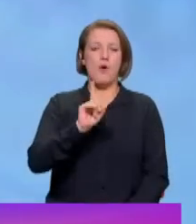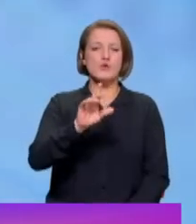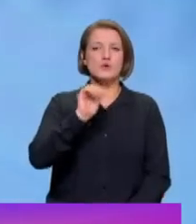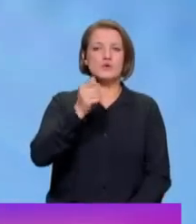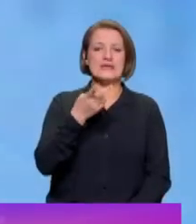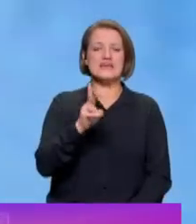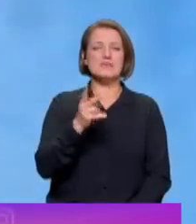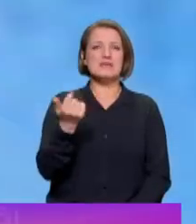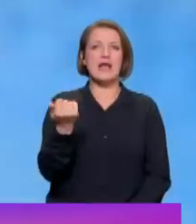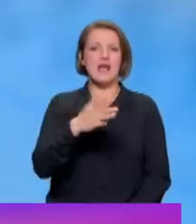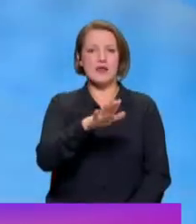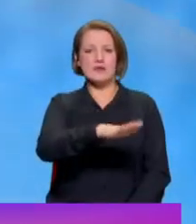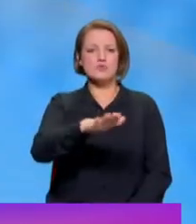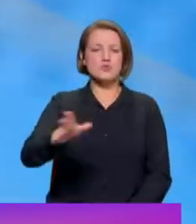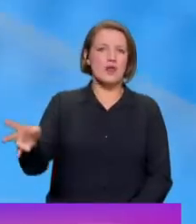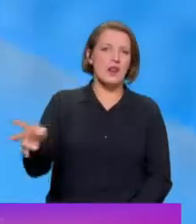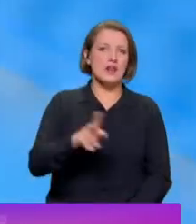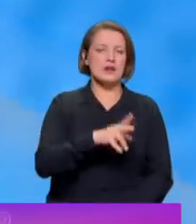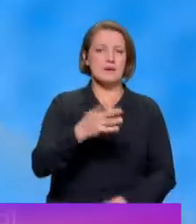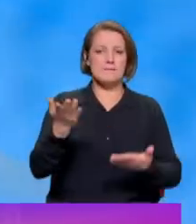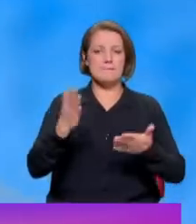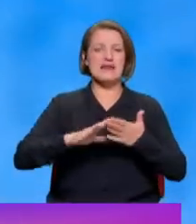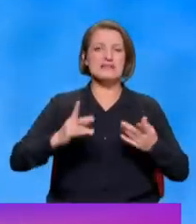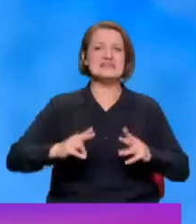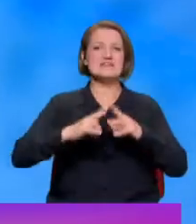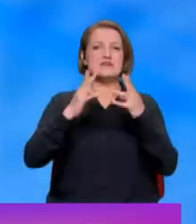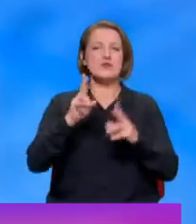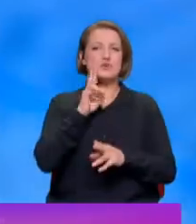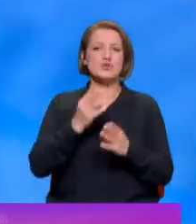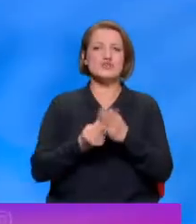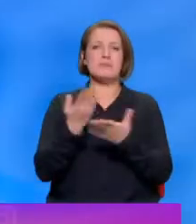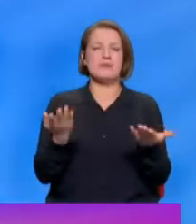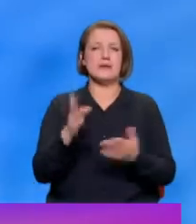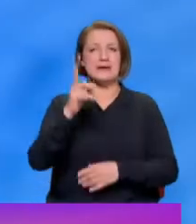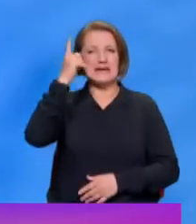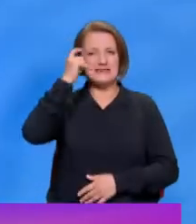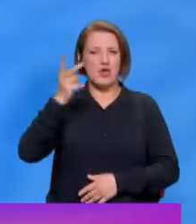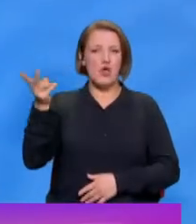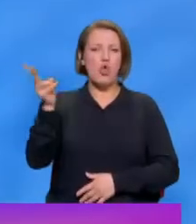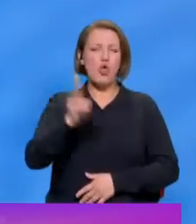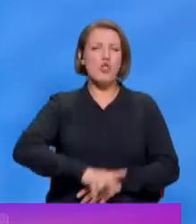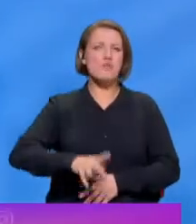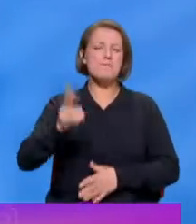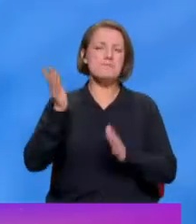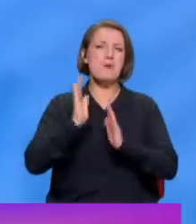günde 2000'e yakın çocuğa Kıydılar baris zirvesinden de sonuç çıkmadı İsrail ölüm